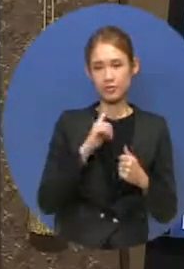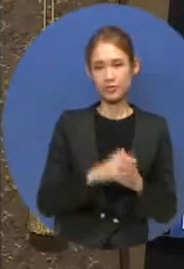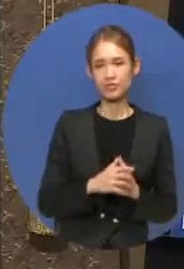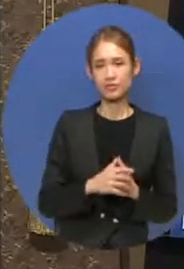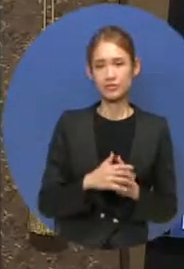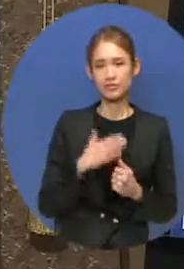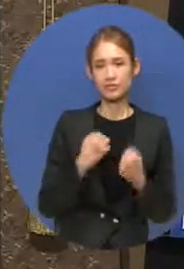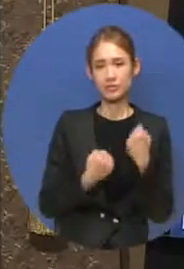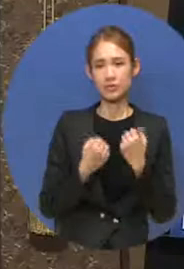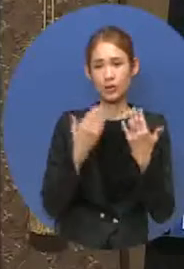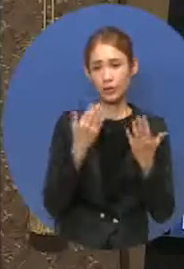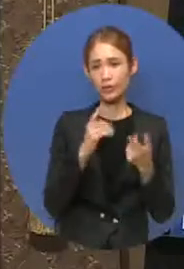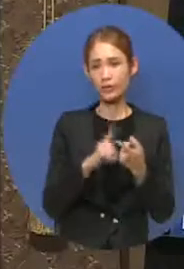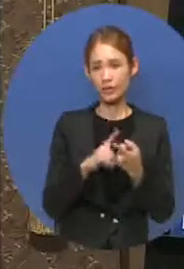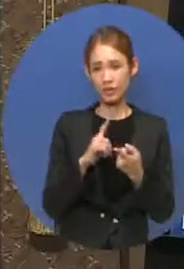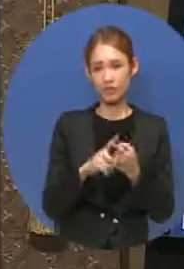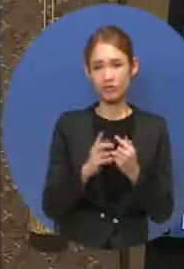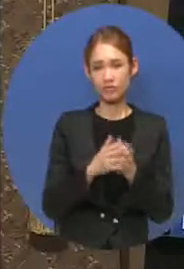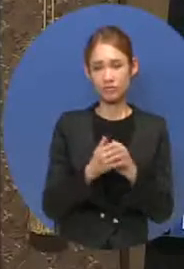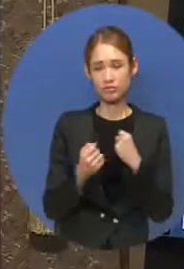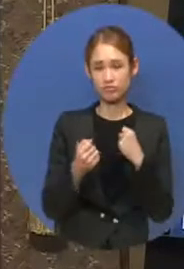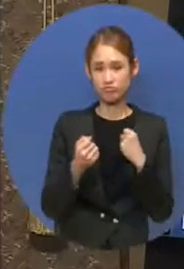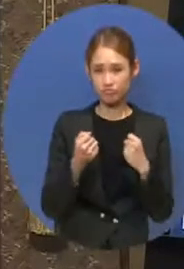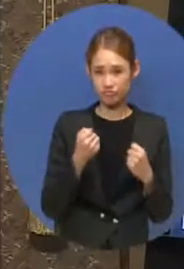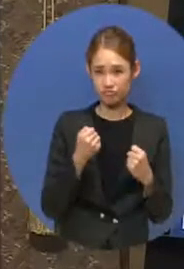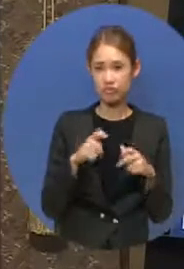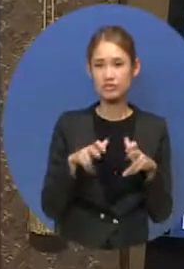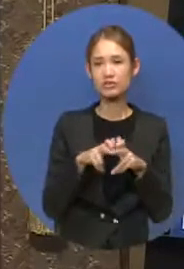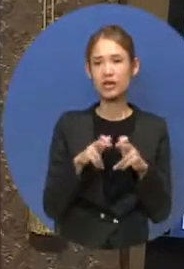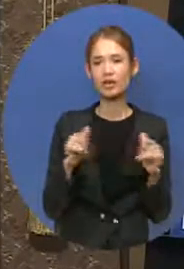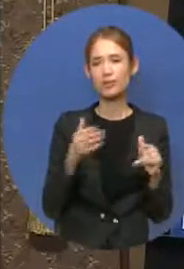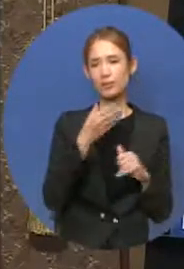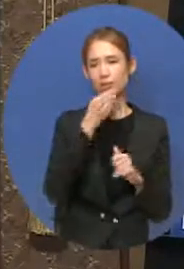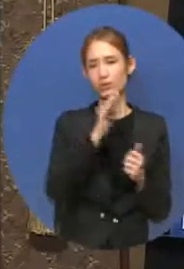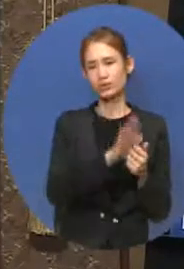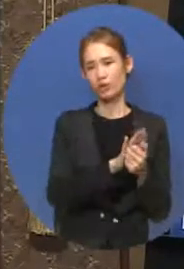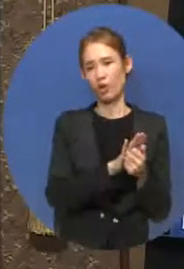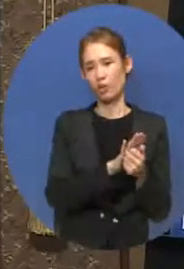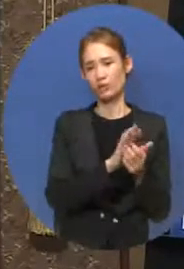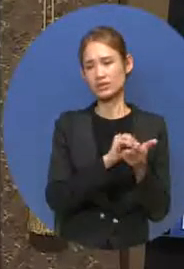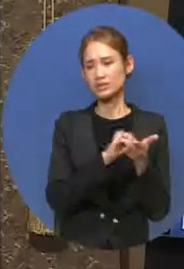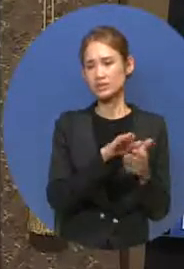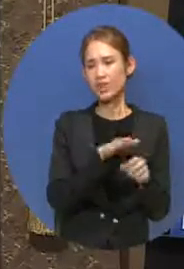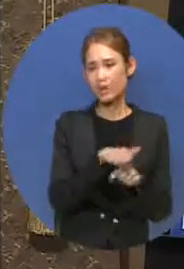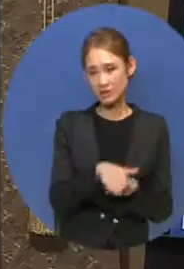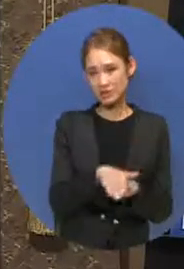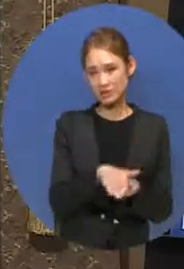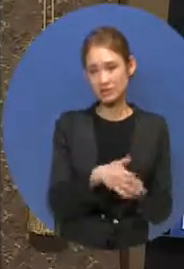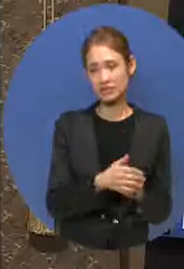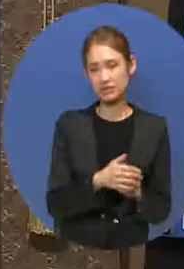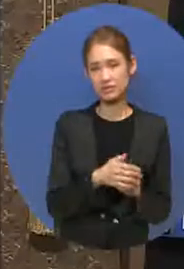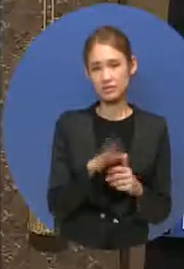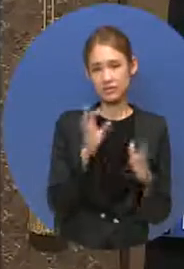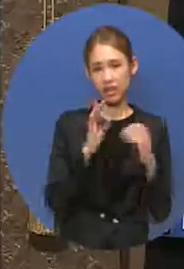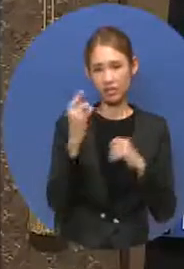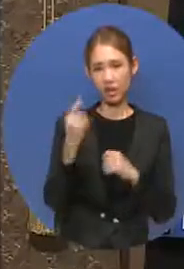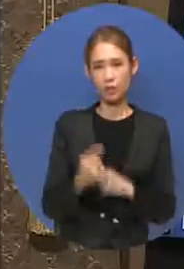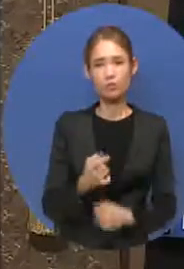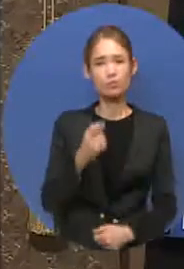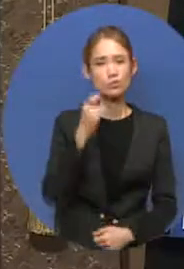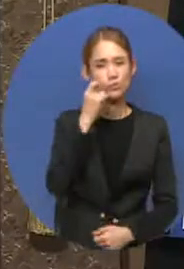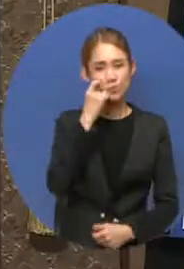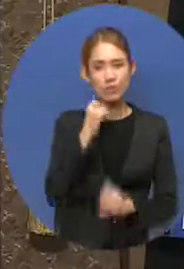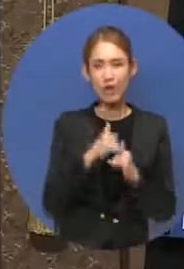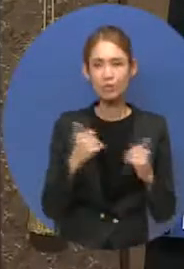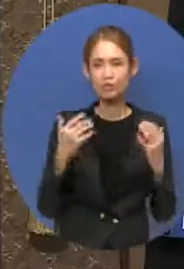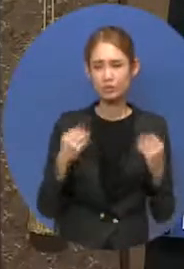제가 서두에 말씀드린 것처럼 그럼에도 불구하고 이 장애인 복지 서비스가 신청주의다 보니까 찾아오지 못하시는 분들이